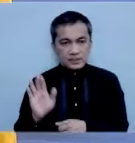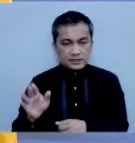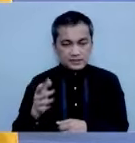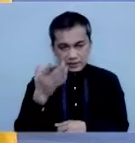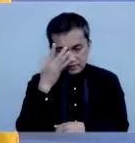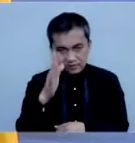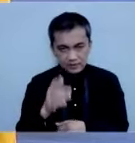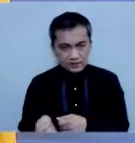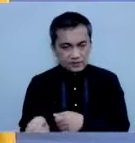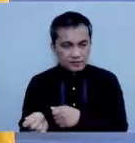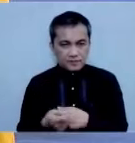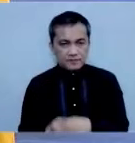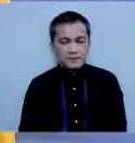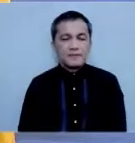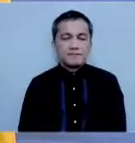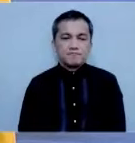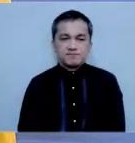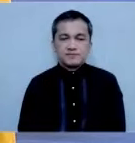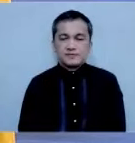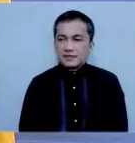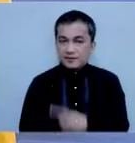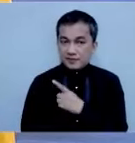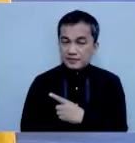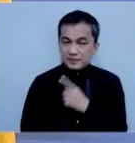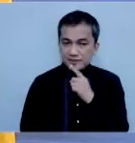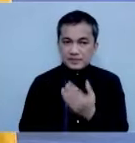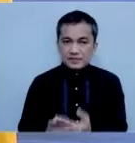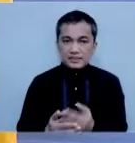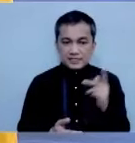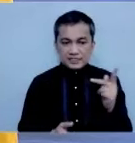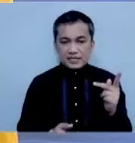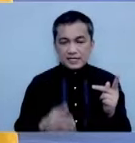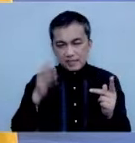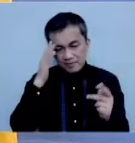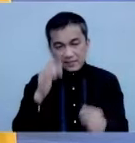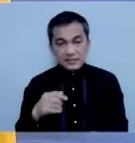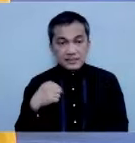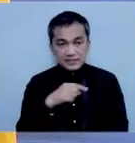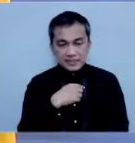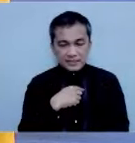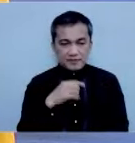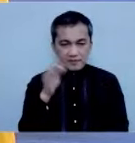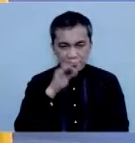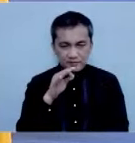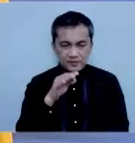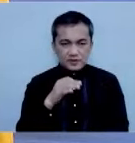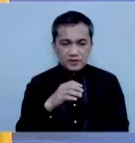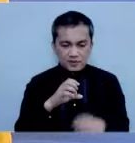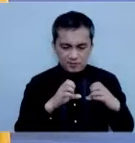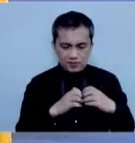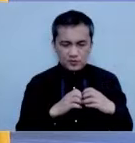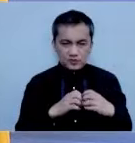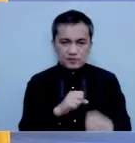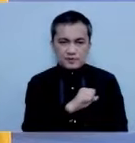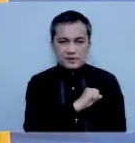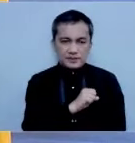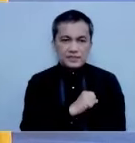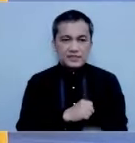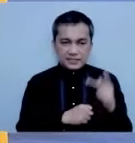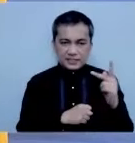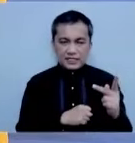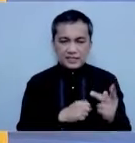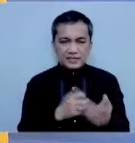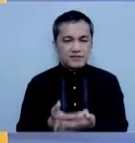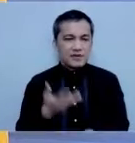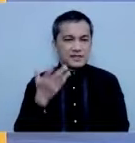golf. Patunay nga po sila na gaya ng Kay Alaman, para sa ating mga Pinoy, ang pusong palaban ay Kay